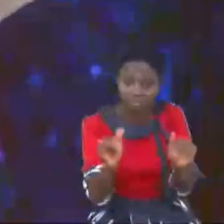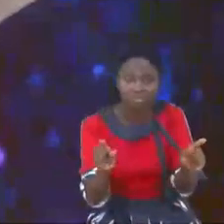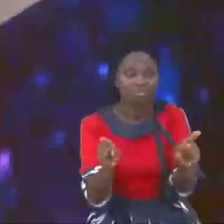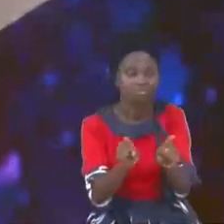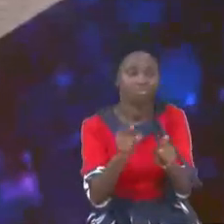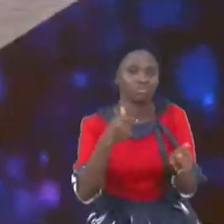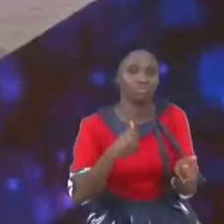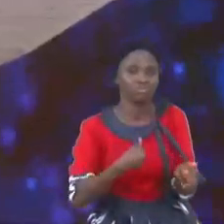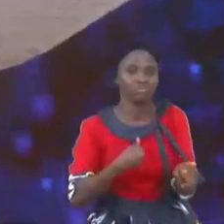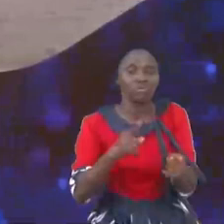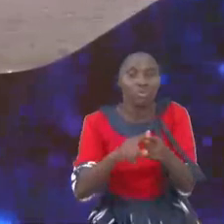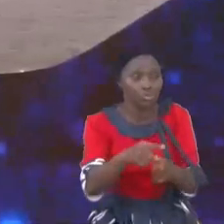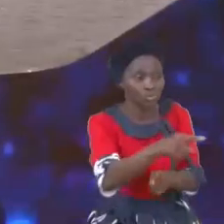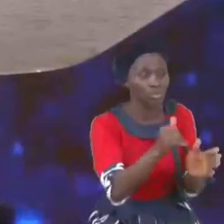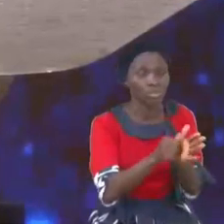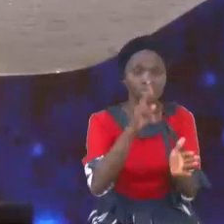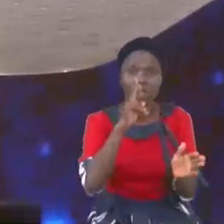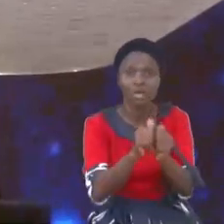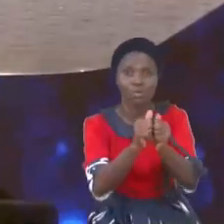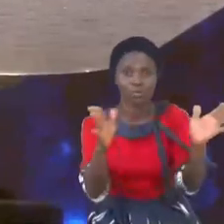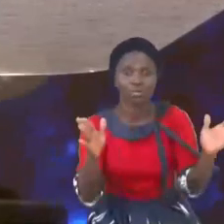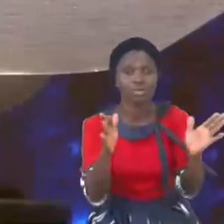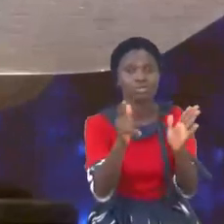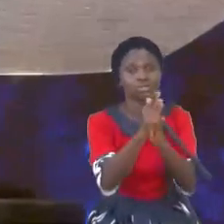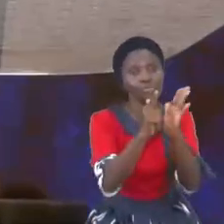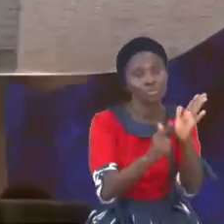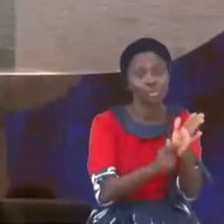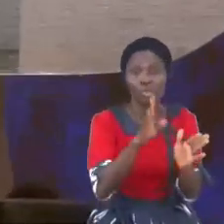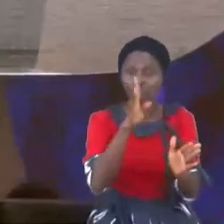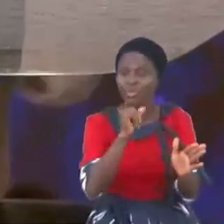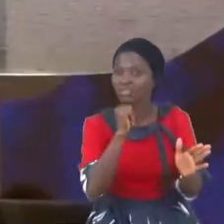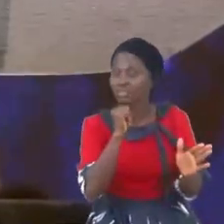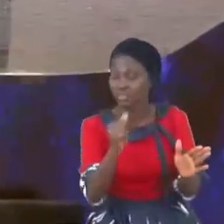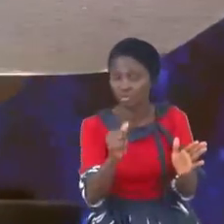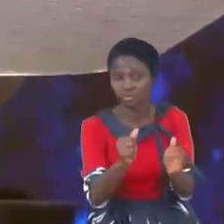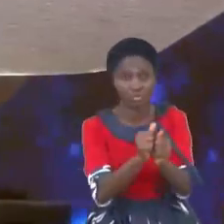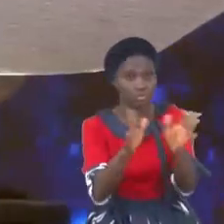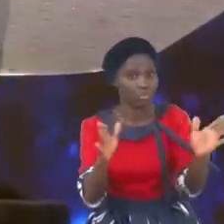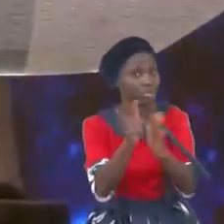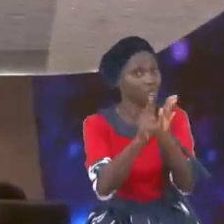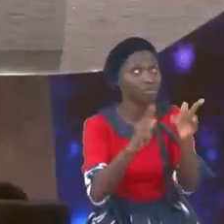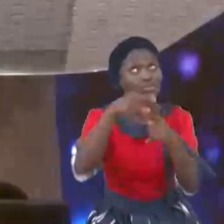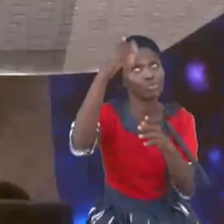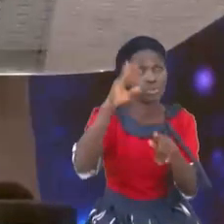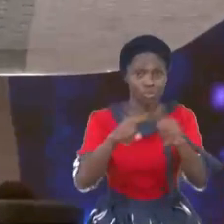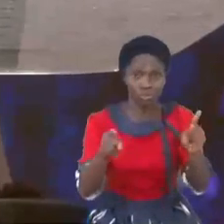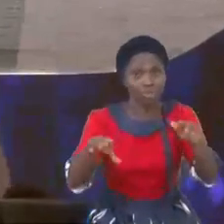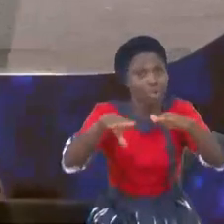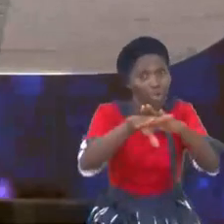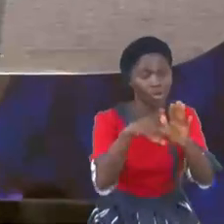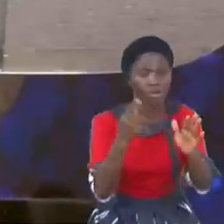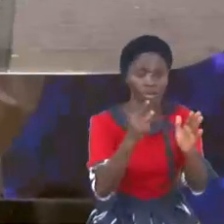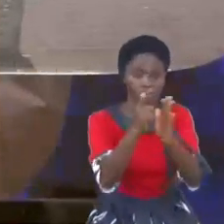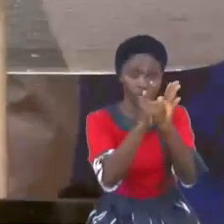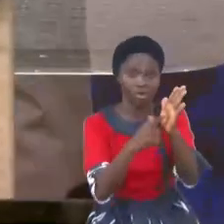qui sont sans loi, comme sans loi, quoique je ne sois point sans la loi de Dieu, étant sous la loi de Christ, afin de